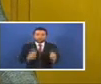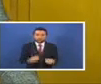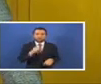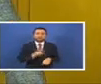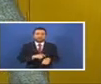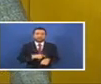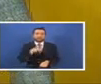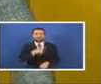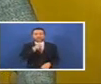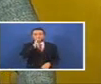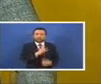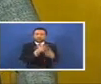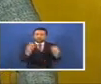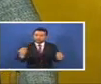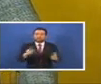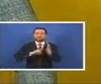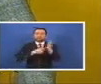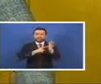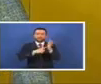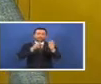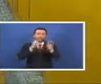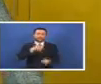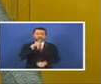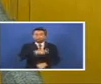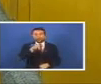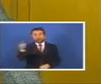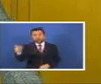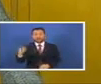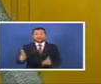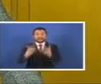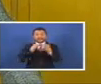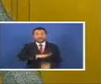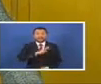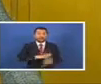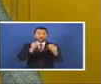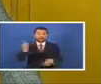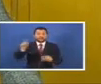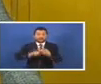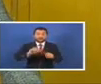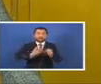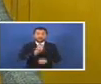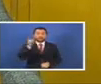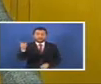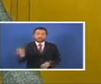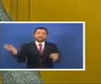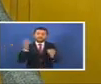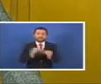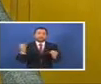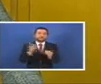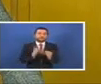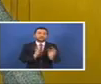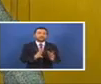duruşlarıyla yüzlerce defa kanıtladılar. Bu da onlara dert oluyor ve zulümlerini gün